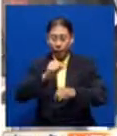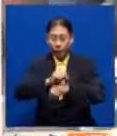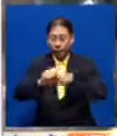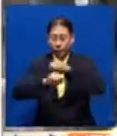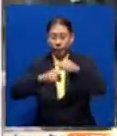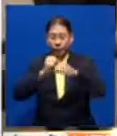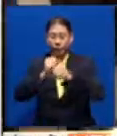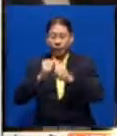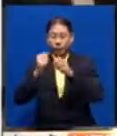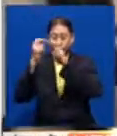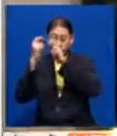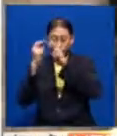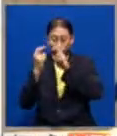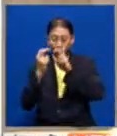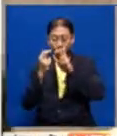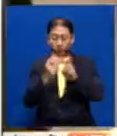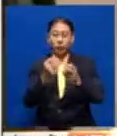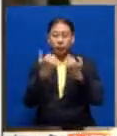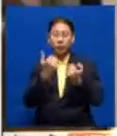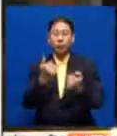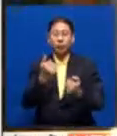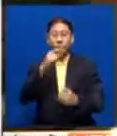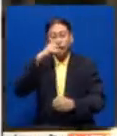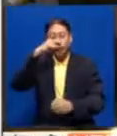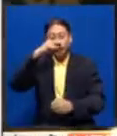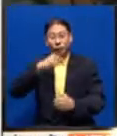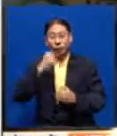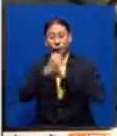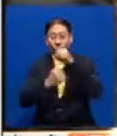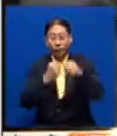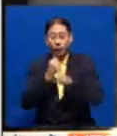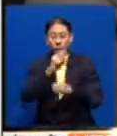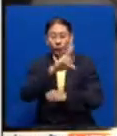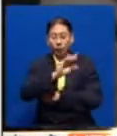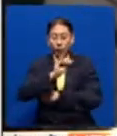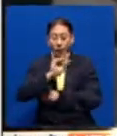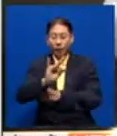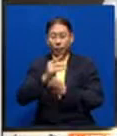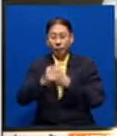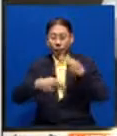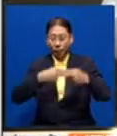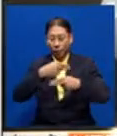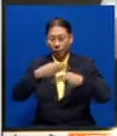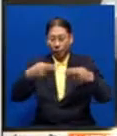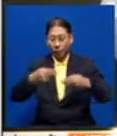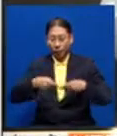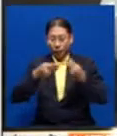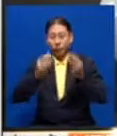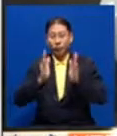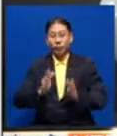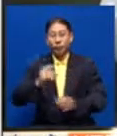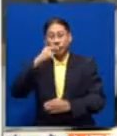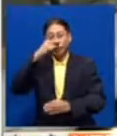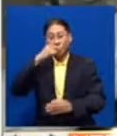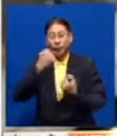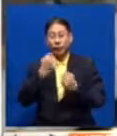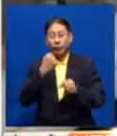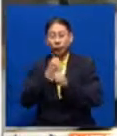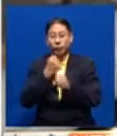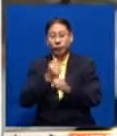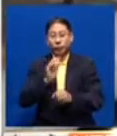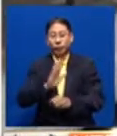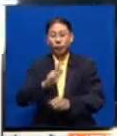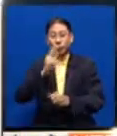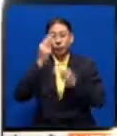รถไฟทางคู่ให้เกิดขึ้นในประเทศไทยในปี 2558เพื่อที่จะเป็นของขวัญให้กับคนไทยโดยภารกิจการ